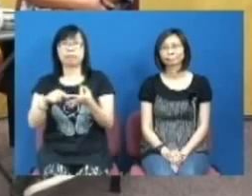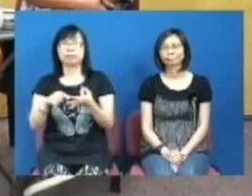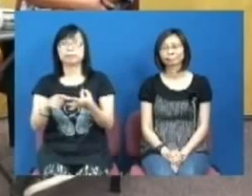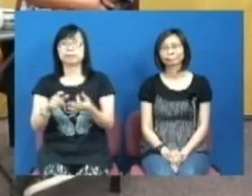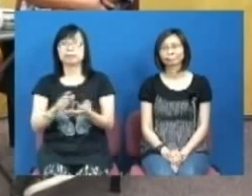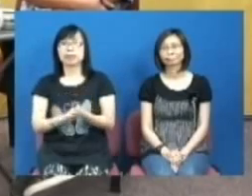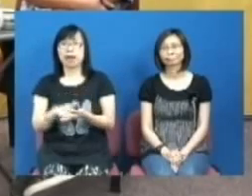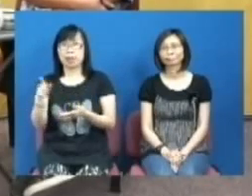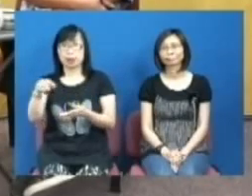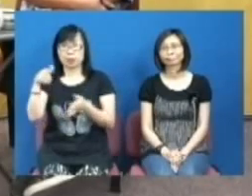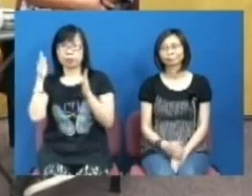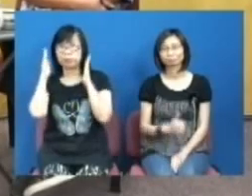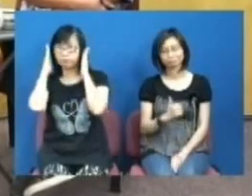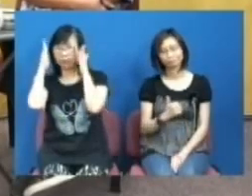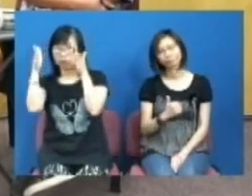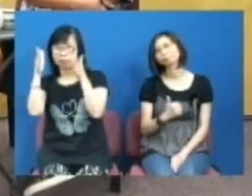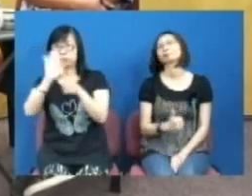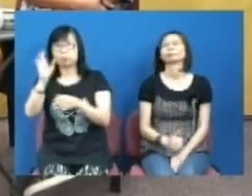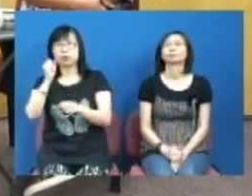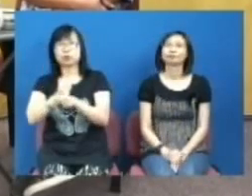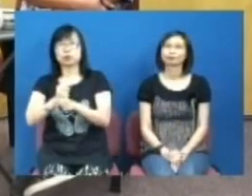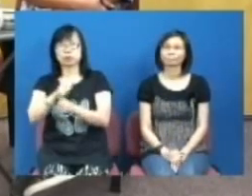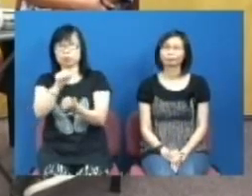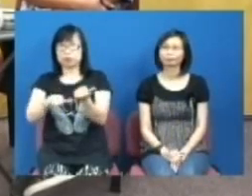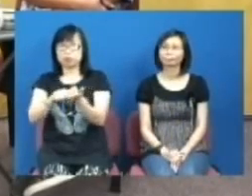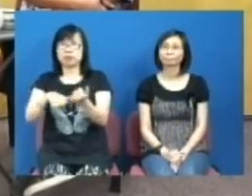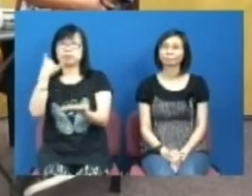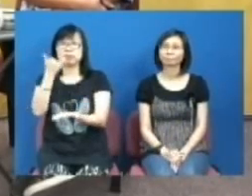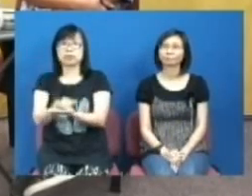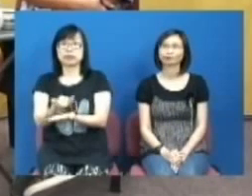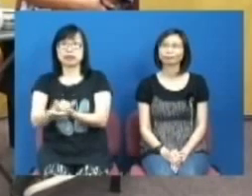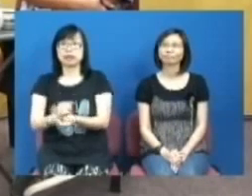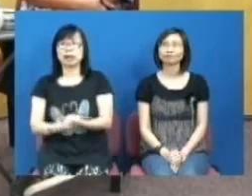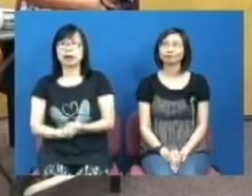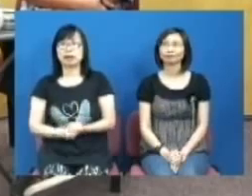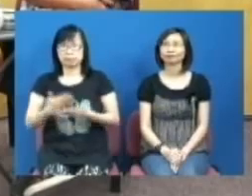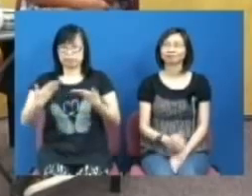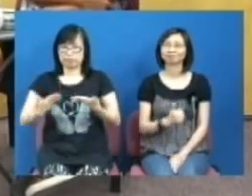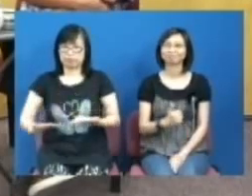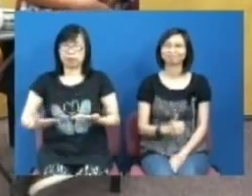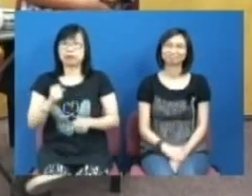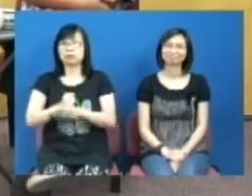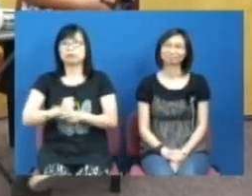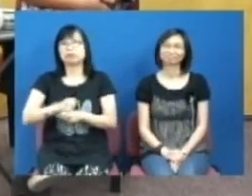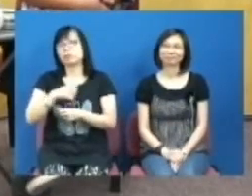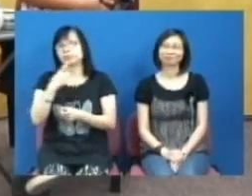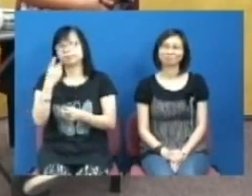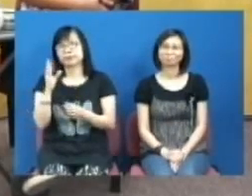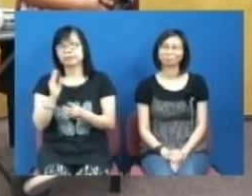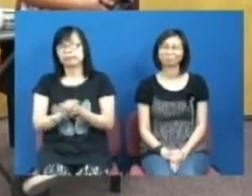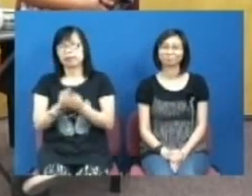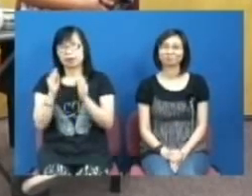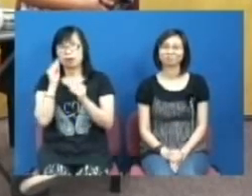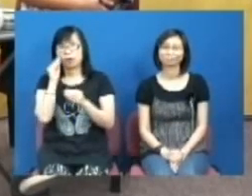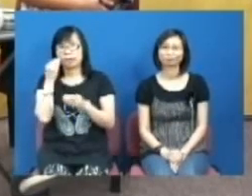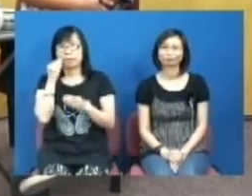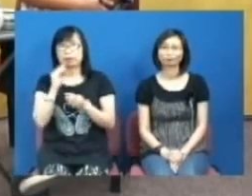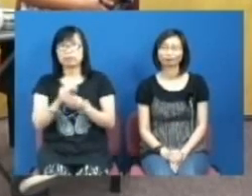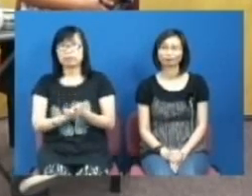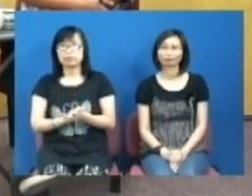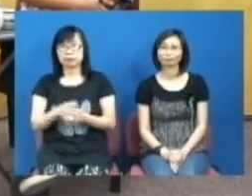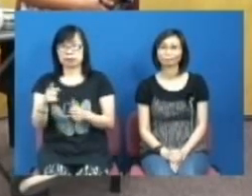然就係從佢嘅角度出發，唔做議員會死。如果唔係，佢都唔使而家即係做埋咁多肉酸嘅嘢啦，咪亦都出嚟牽頭抹擦啦。即係係